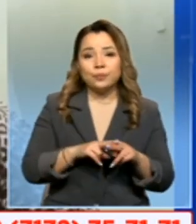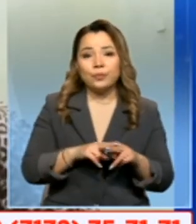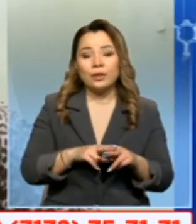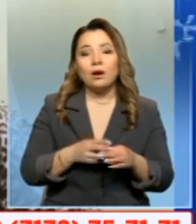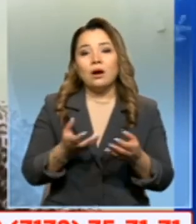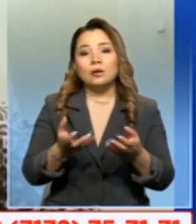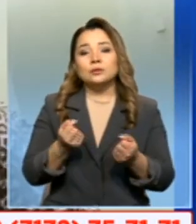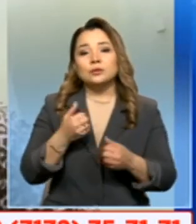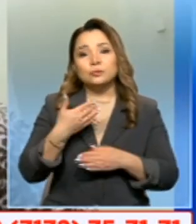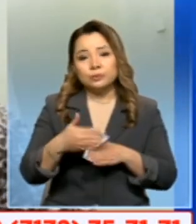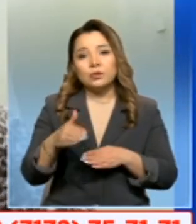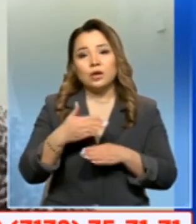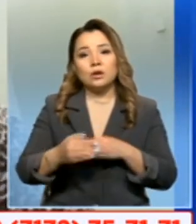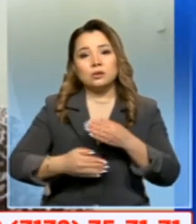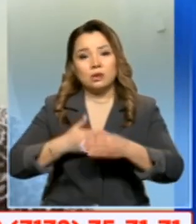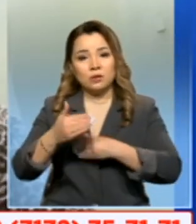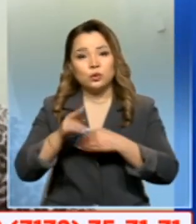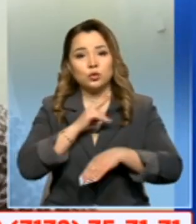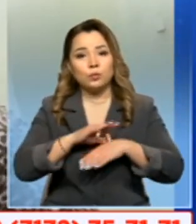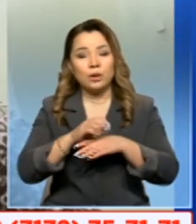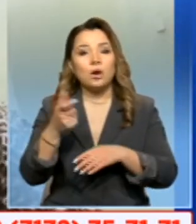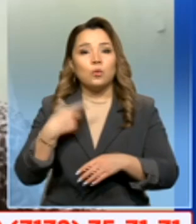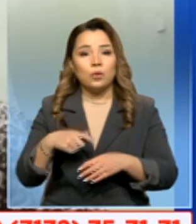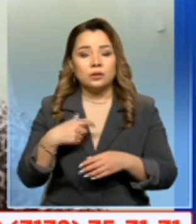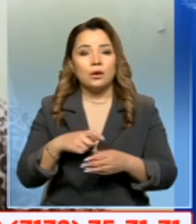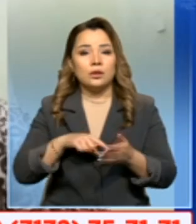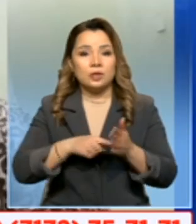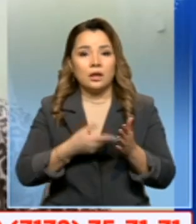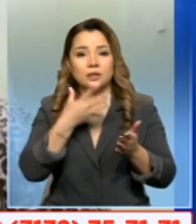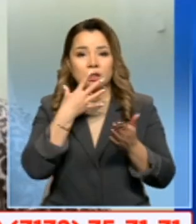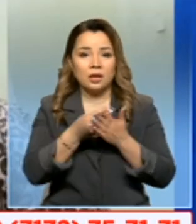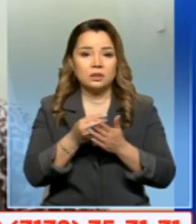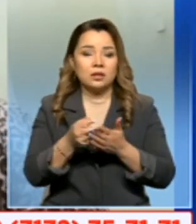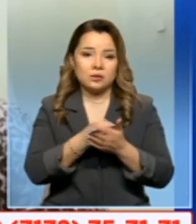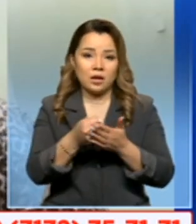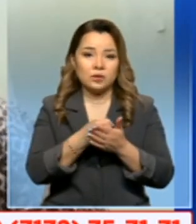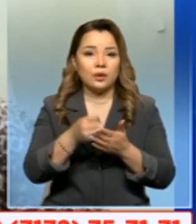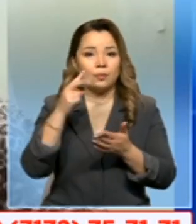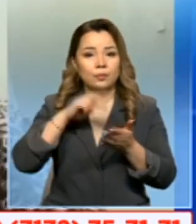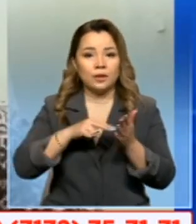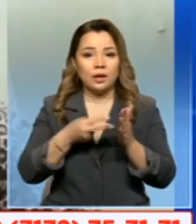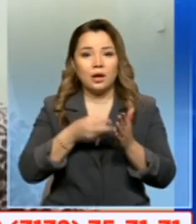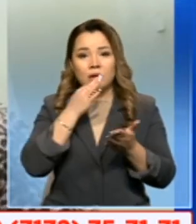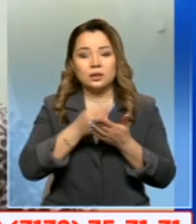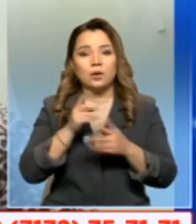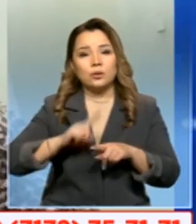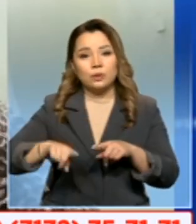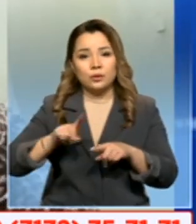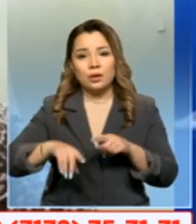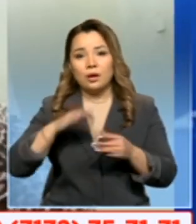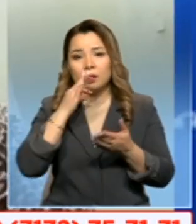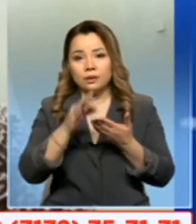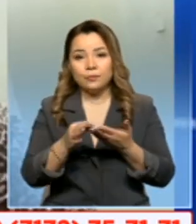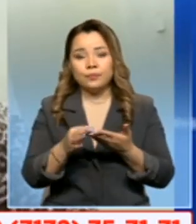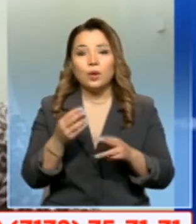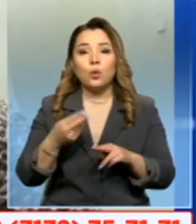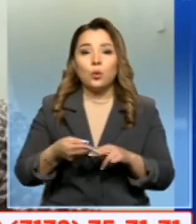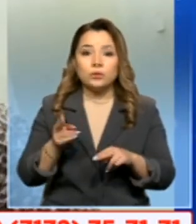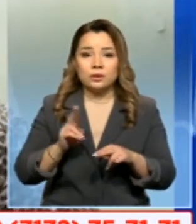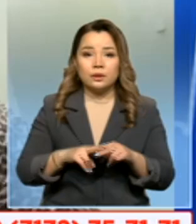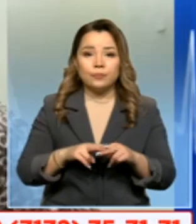осы алған бетімнен қайтпай, өзімнің алға қойған мақсатыма жетем деген ниеттемін, Құда қаласа.